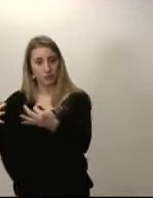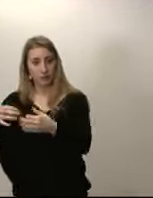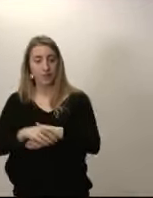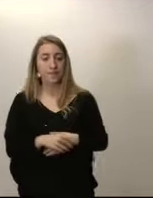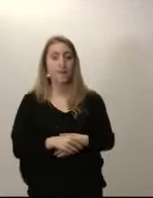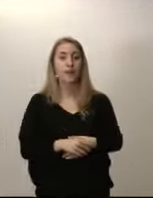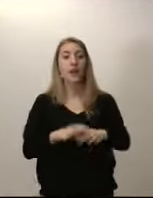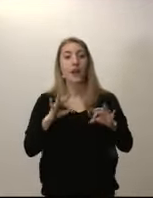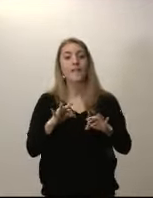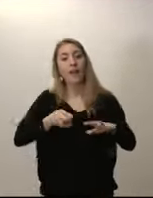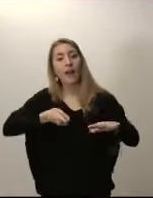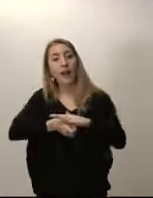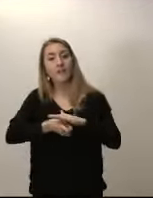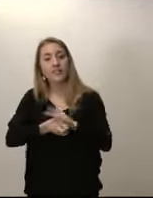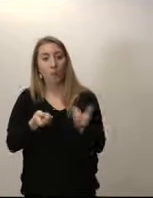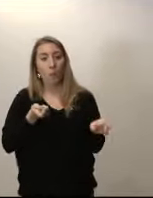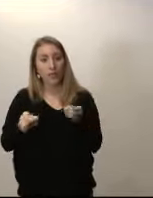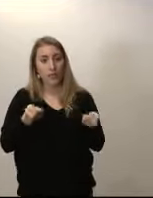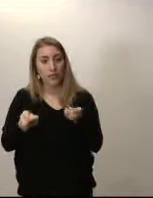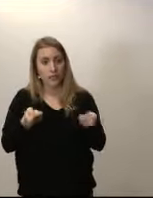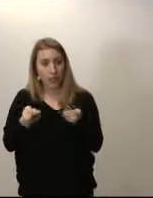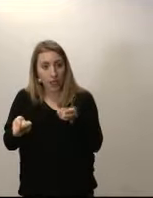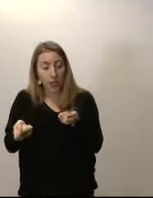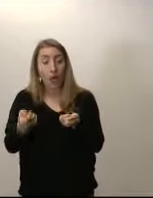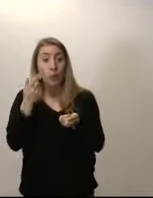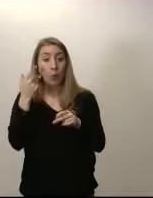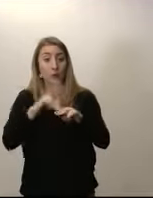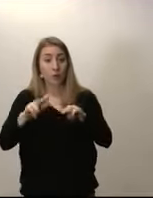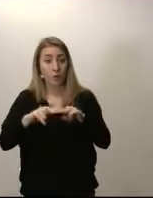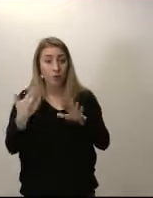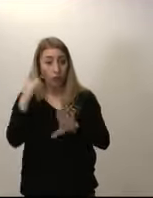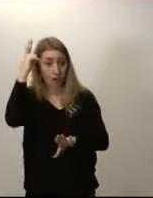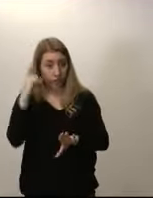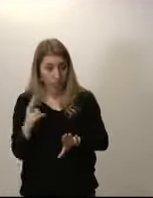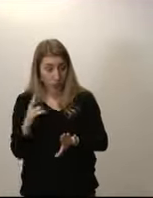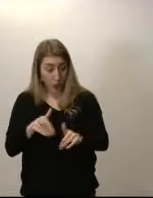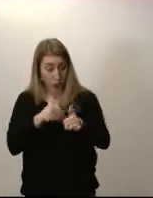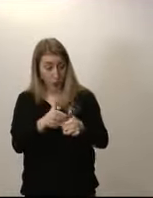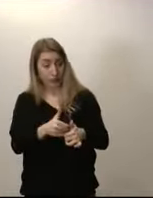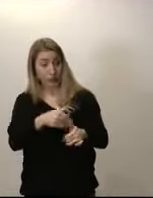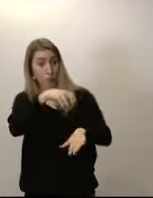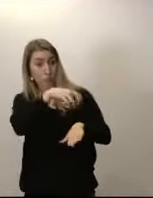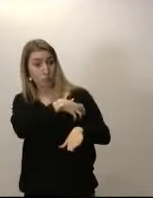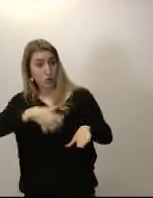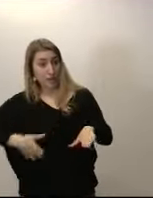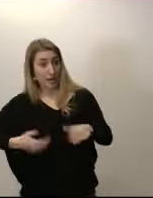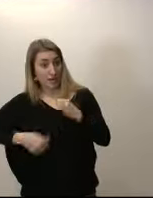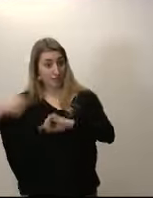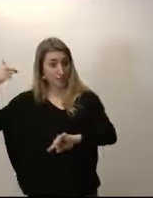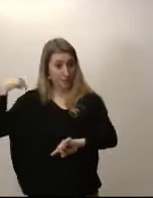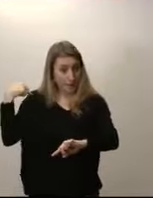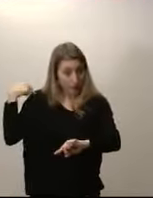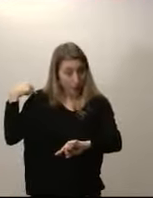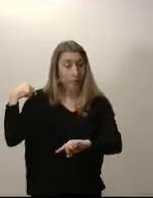Des investissements maîtrisés essentiellement concentrés sur la poursuite des opérations en cours datant de la municipalité précédente, et des investissements impératifs,